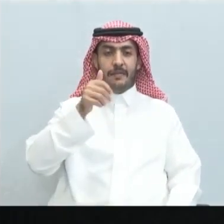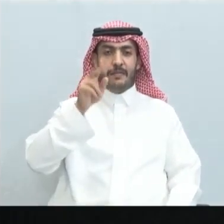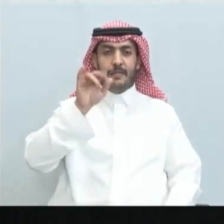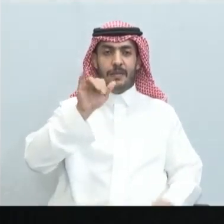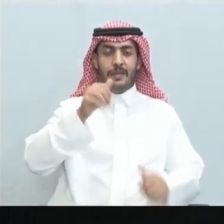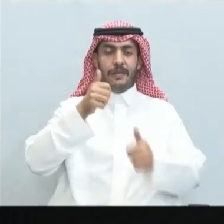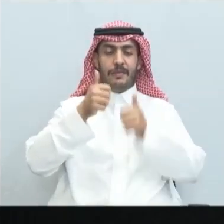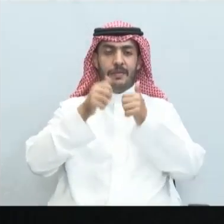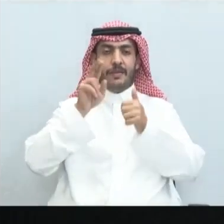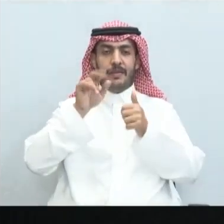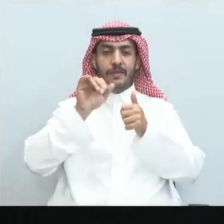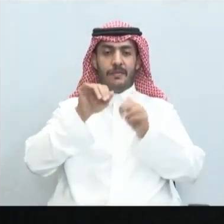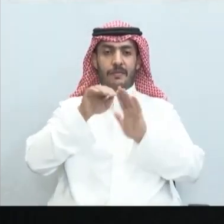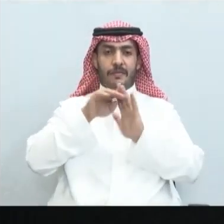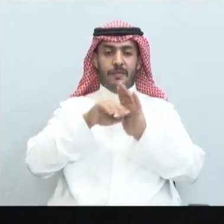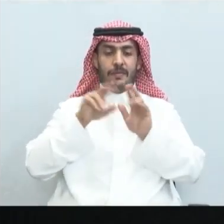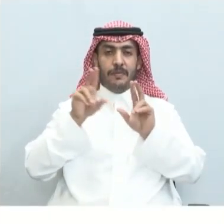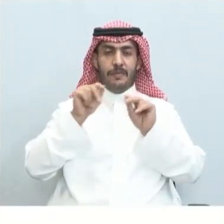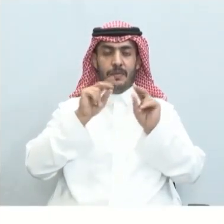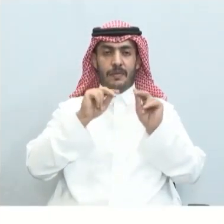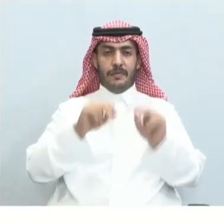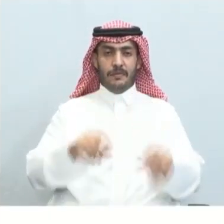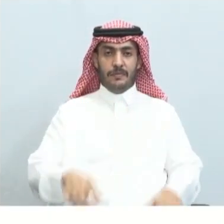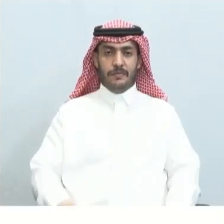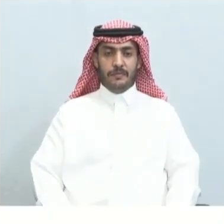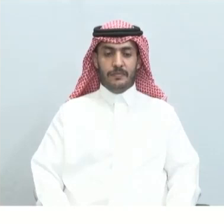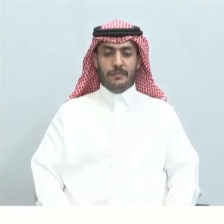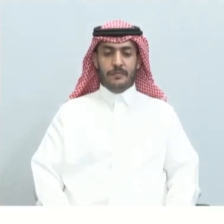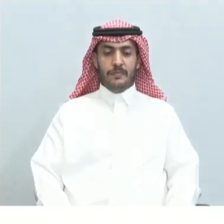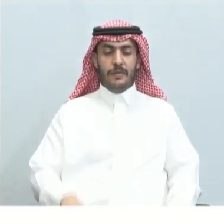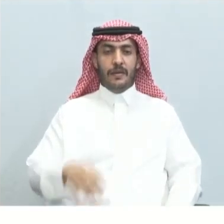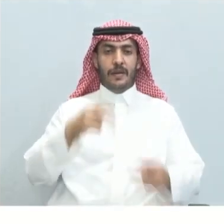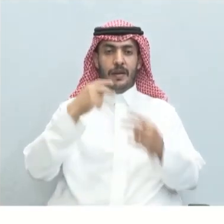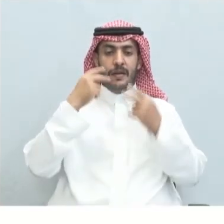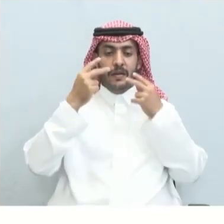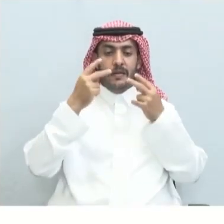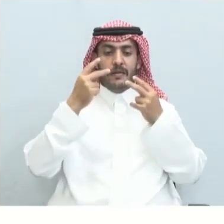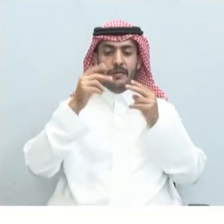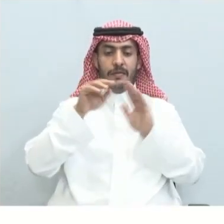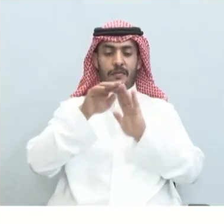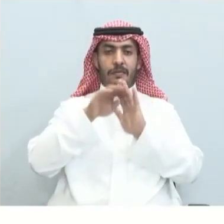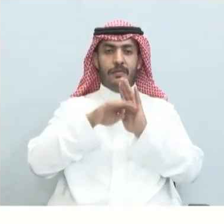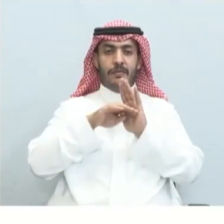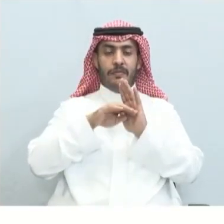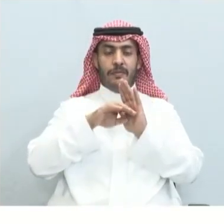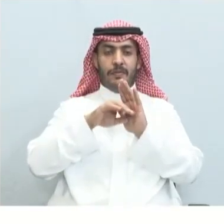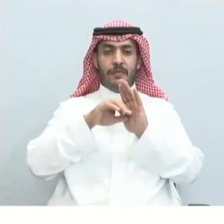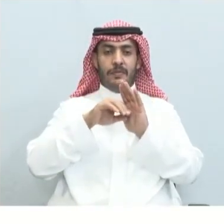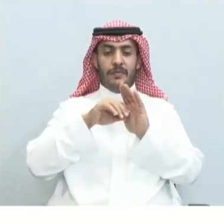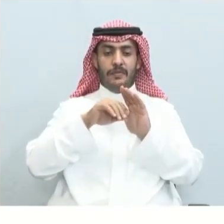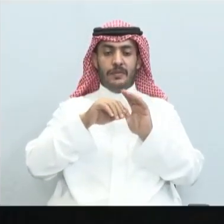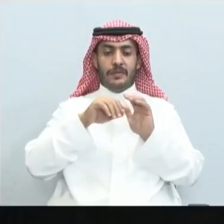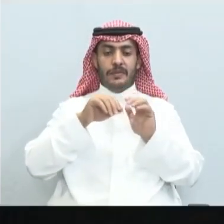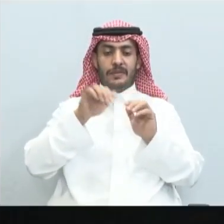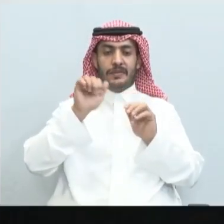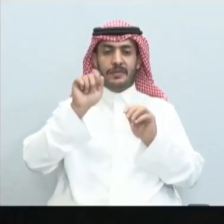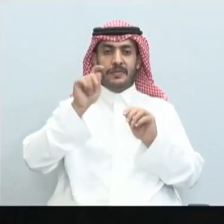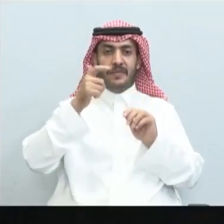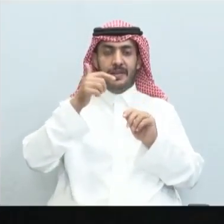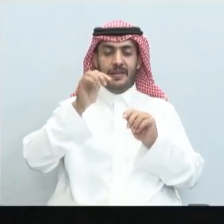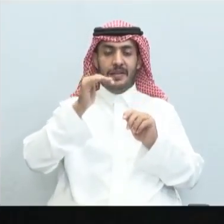اختبارها مثال عليها نظريه الصفائح التكتونيه او